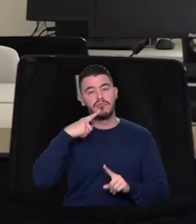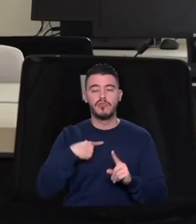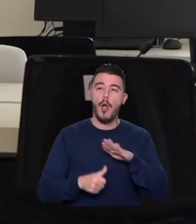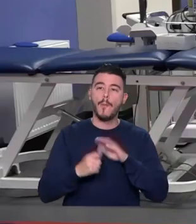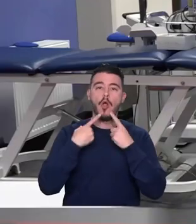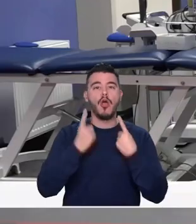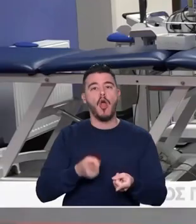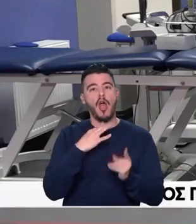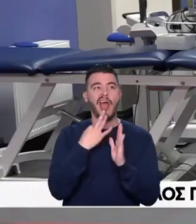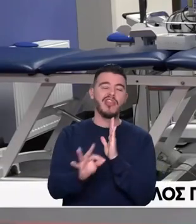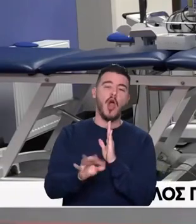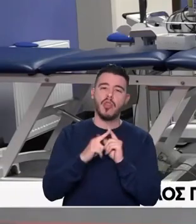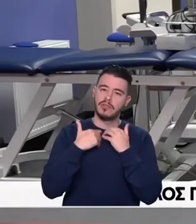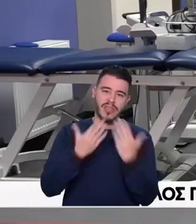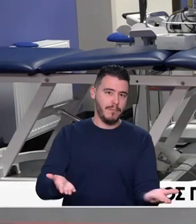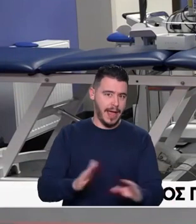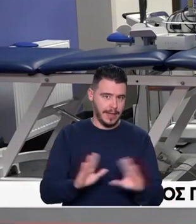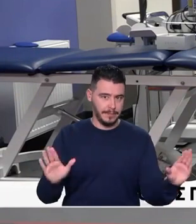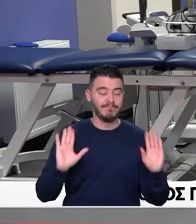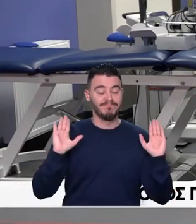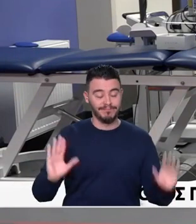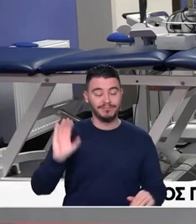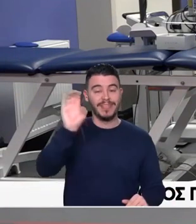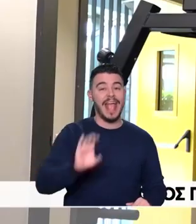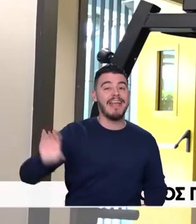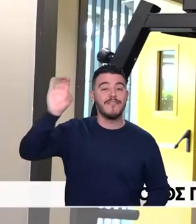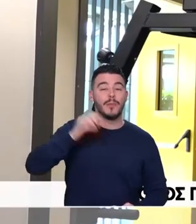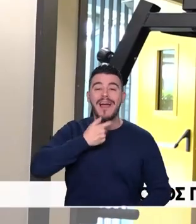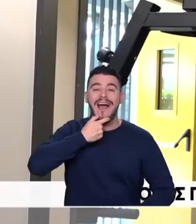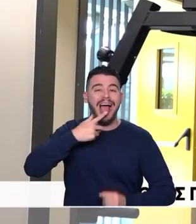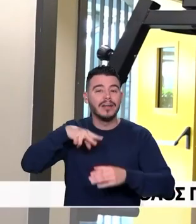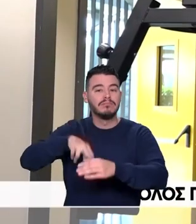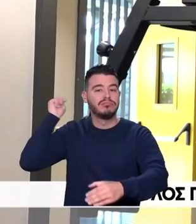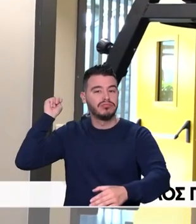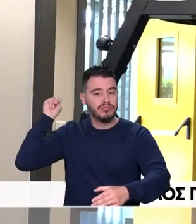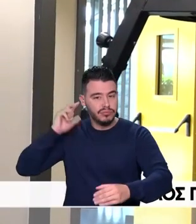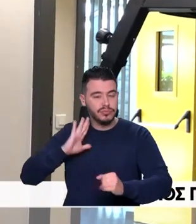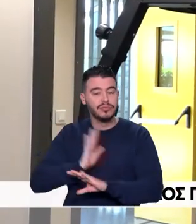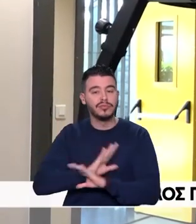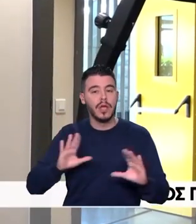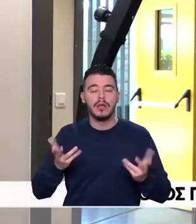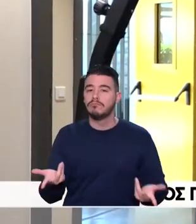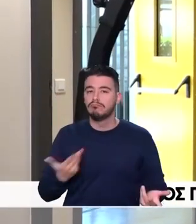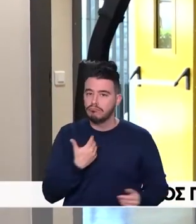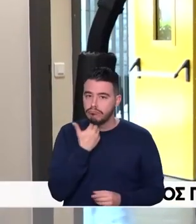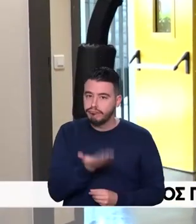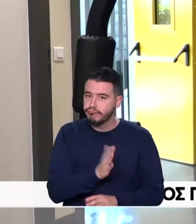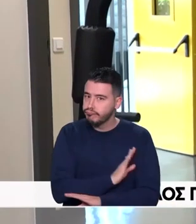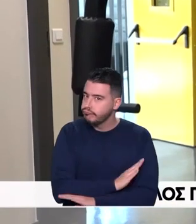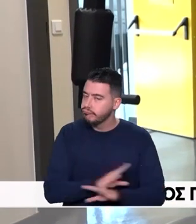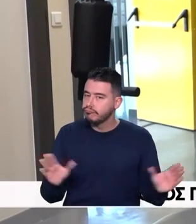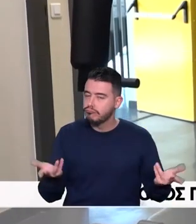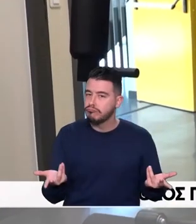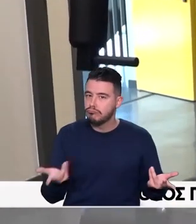προκαλεί πρόβλημα. Η αποχώρηση Μεγάλης Βρετανίας από το ενωσιακό δίκαιο δεν μπορεί να εισάγει μια τέτοια απόκληση και να